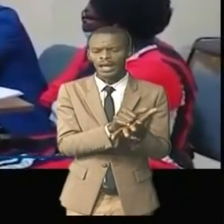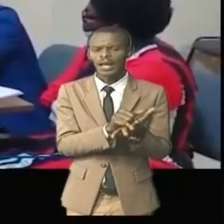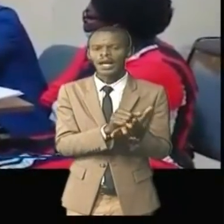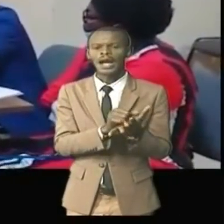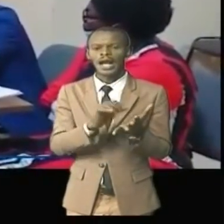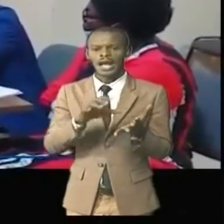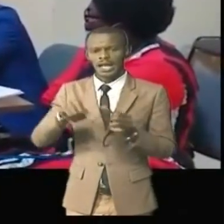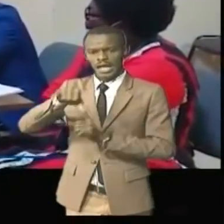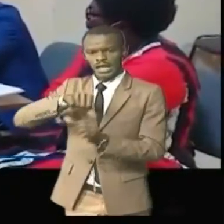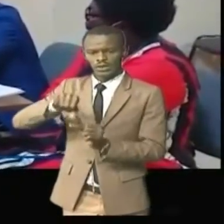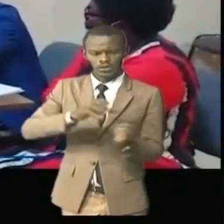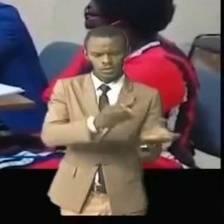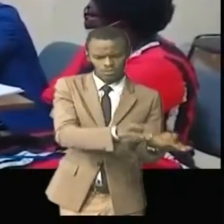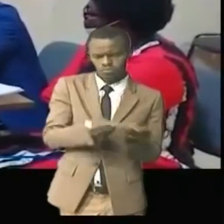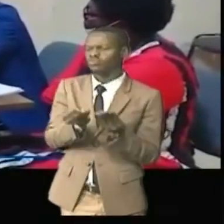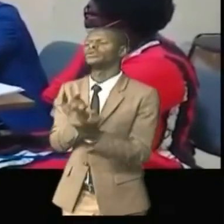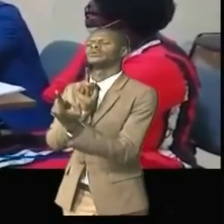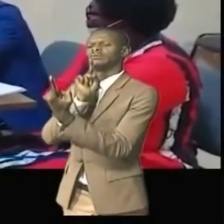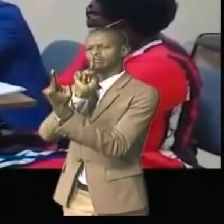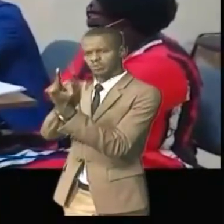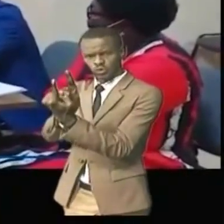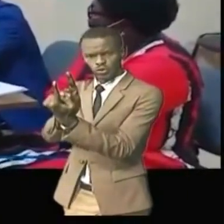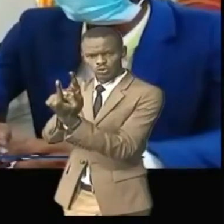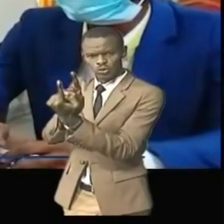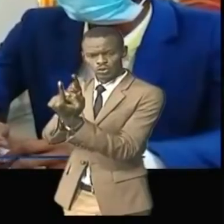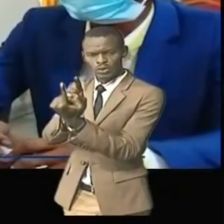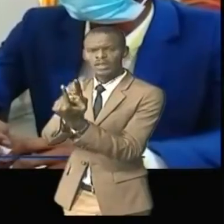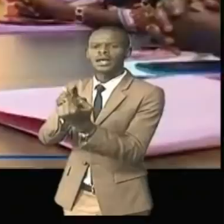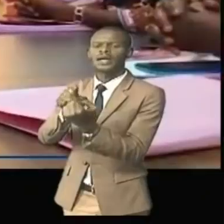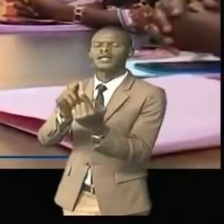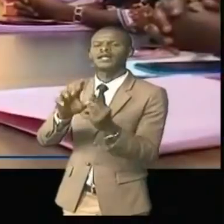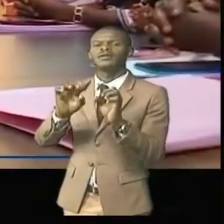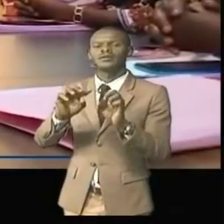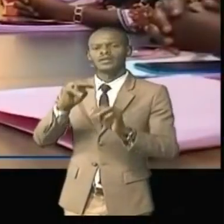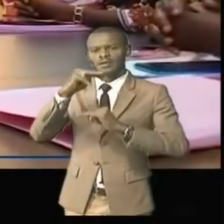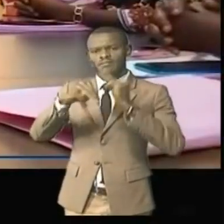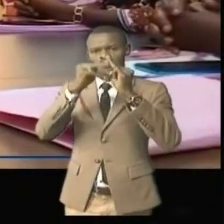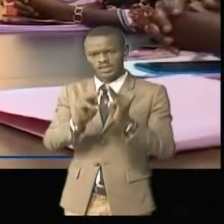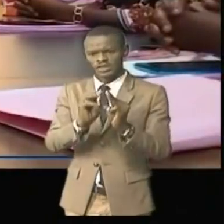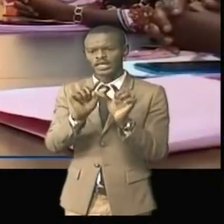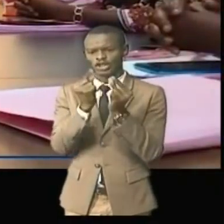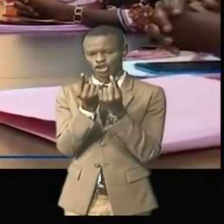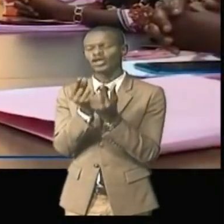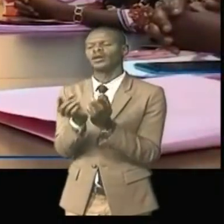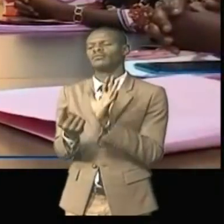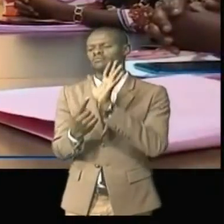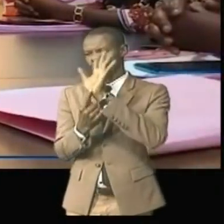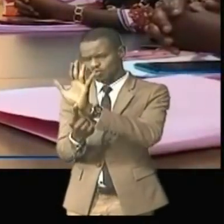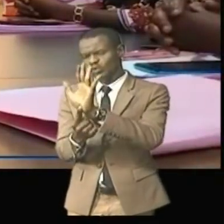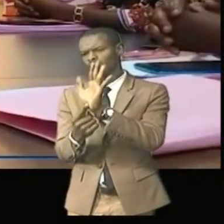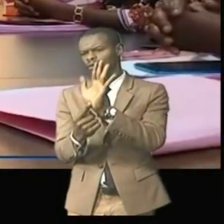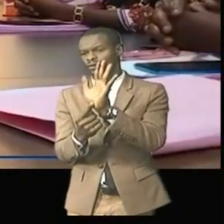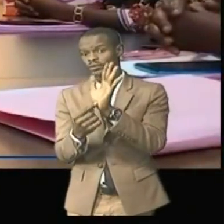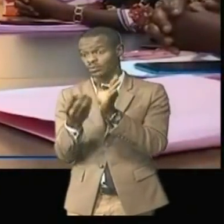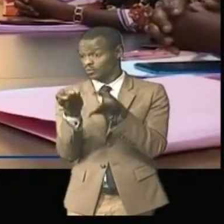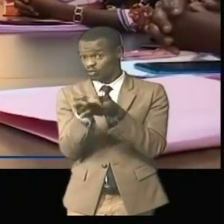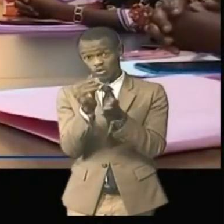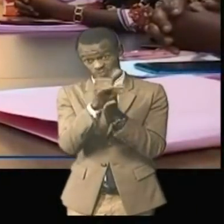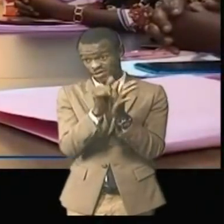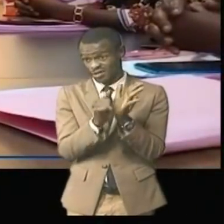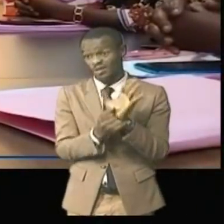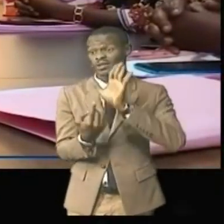de l'AFDC et du secrétariat général du ministère du Genre. Nous sommes de la société